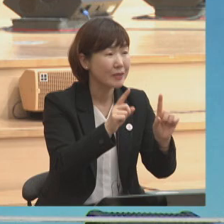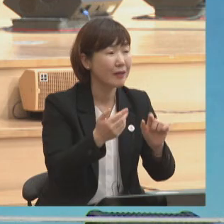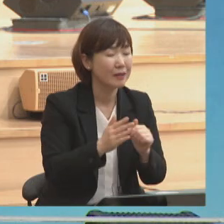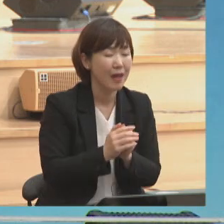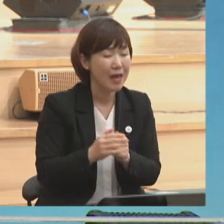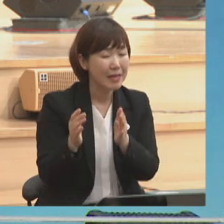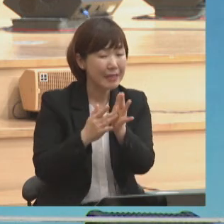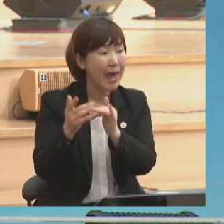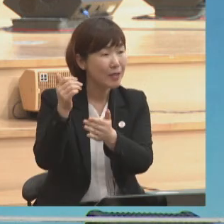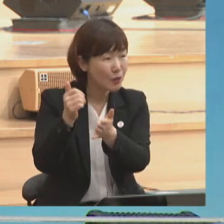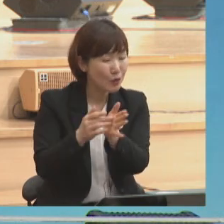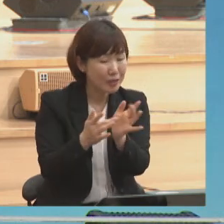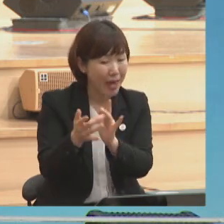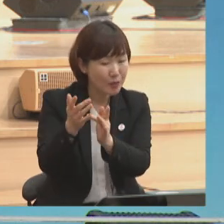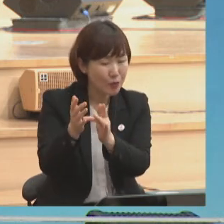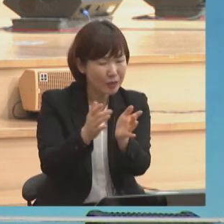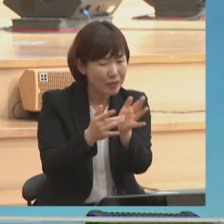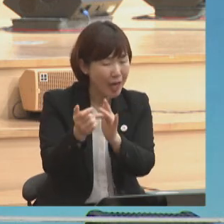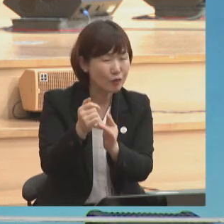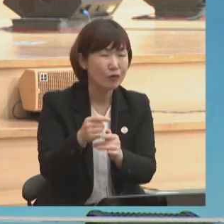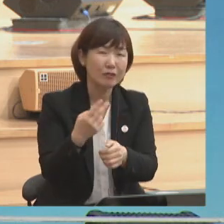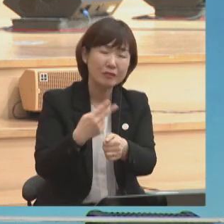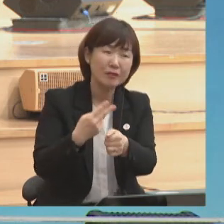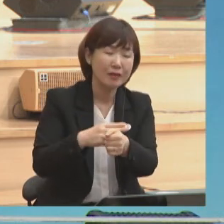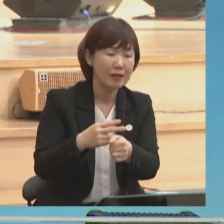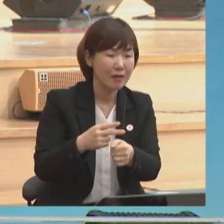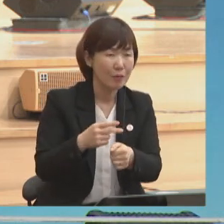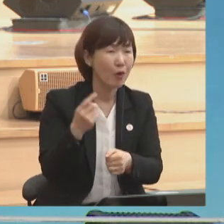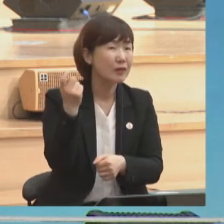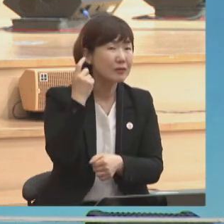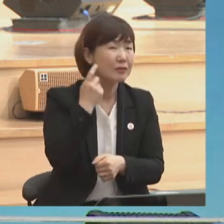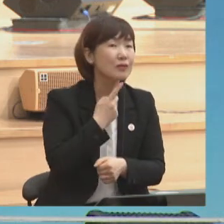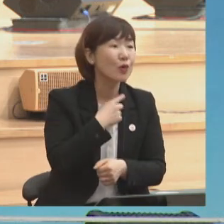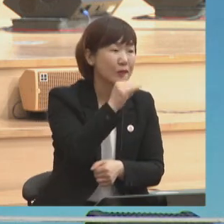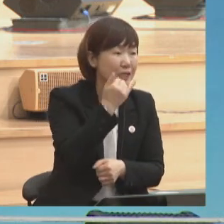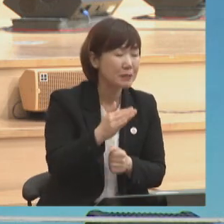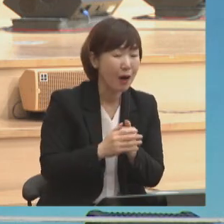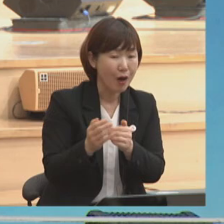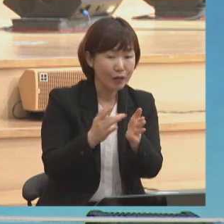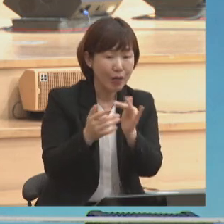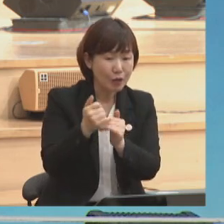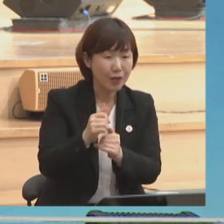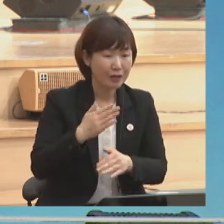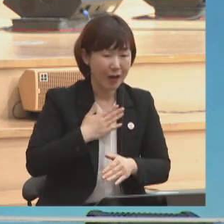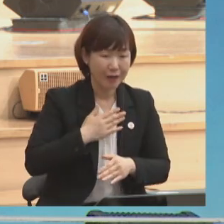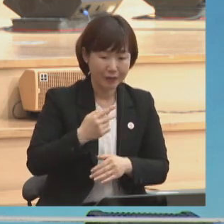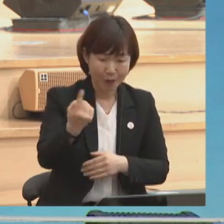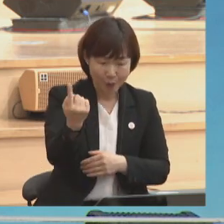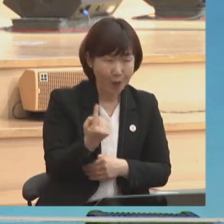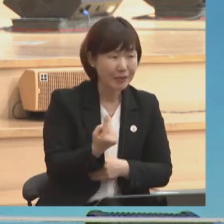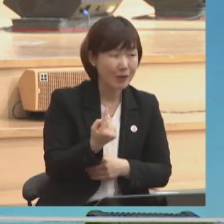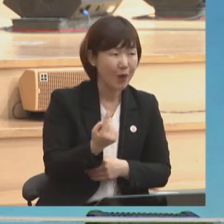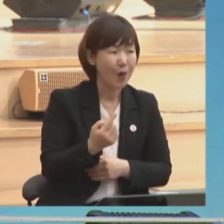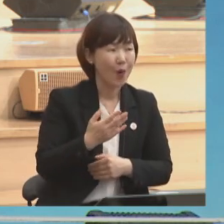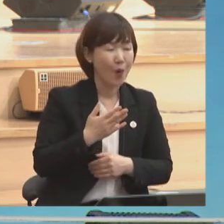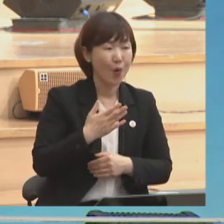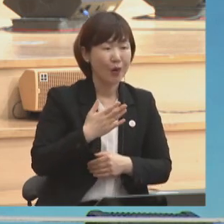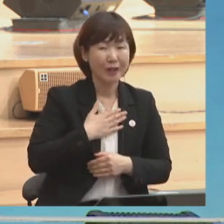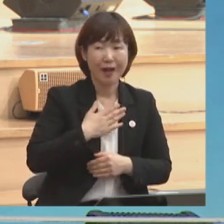풍으로 있었겠죠? 예수라는 선생이 자기에게 다가와서 내가 충분히 뭘 할 수 있는 그런